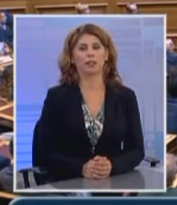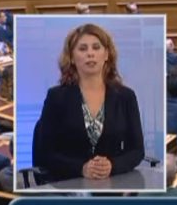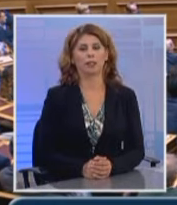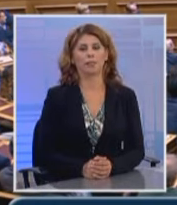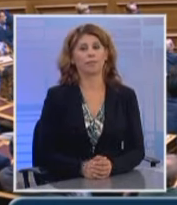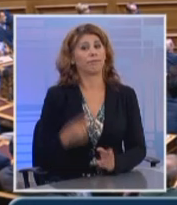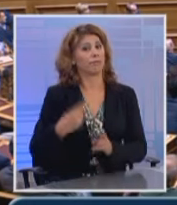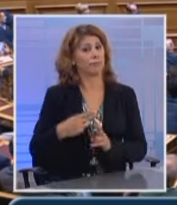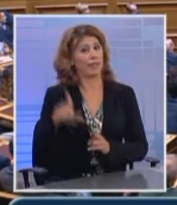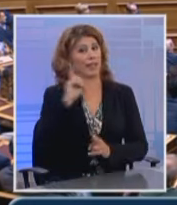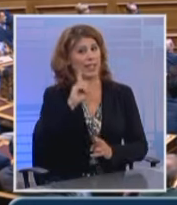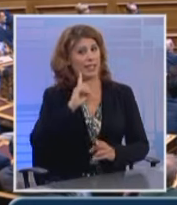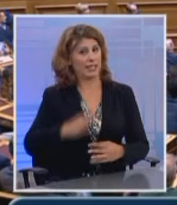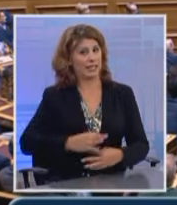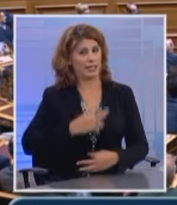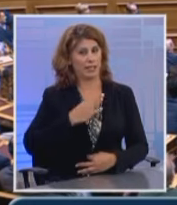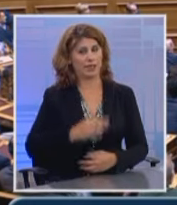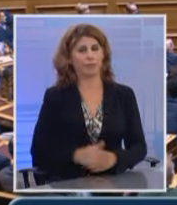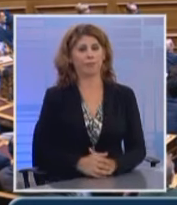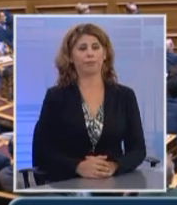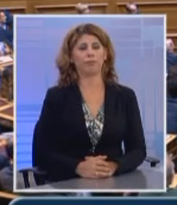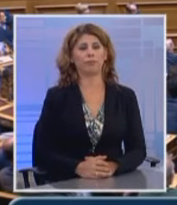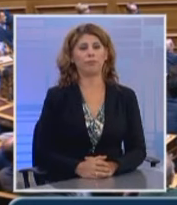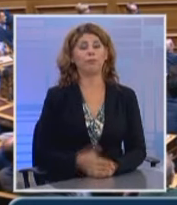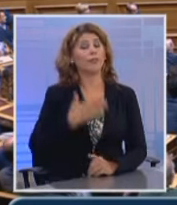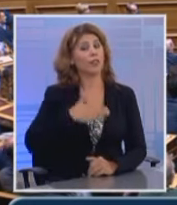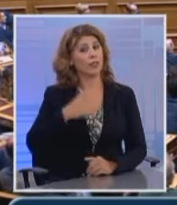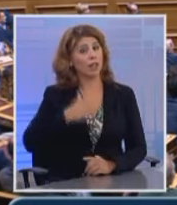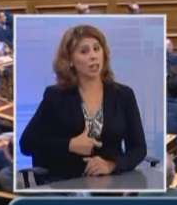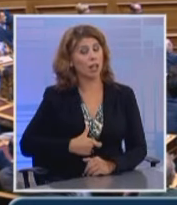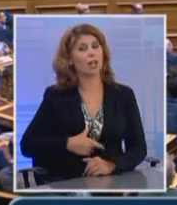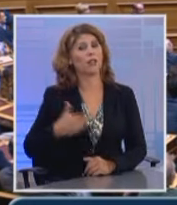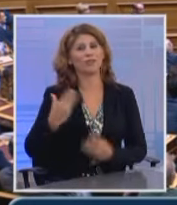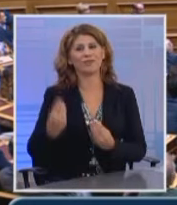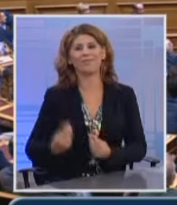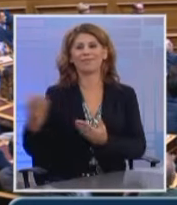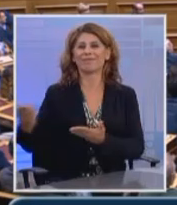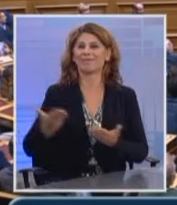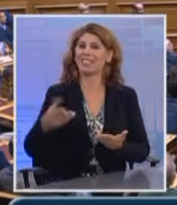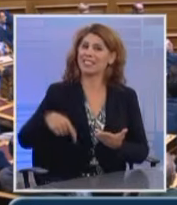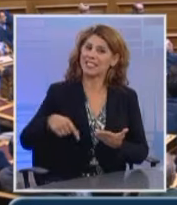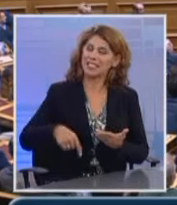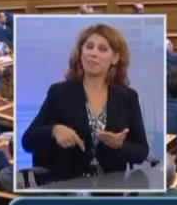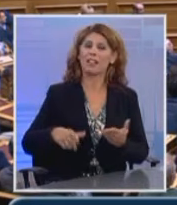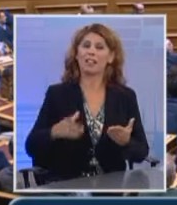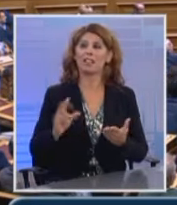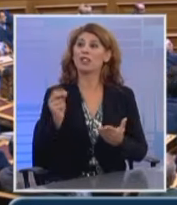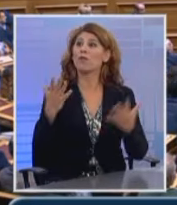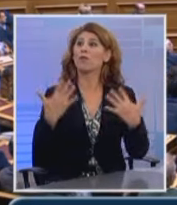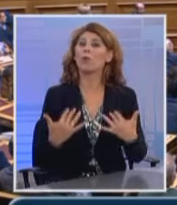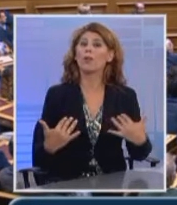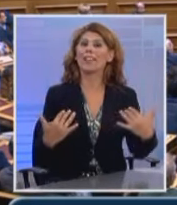αξιότιμοι κυρίες και κύριοι, θα ήθελα και εγώ με την σειρά μου να καλωσορίσω σήμερα στο Εθνικό Κοινοβούλιο